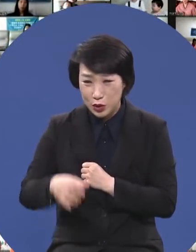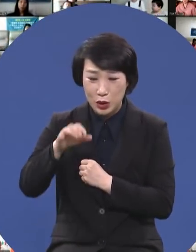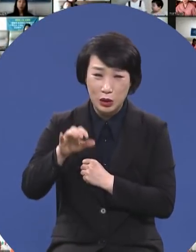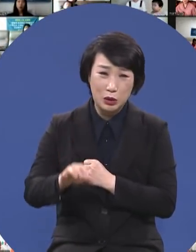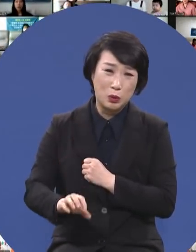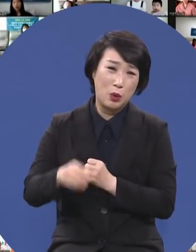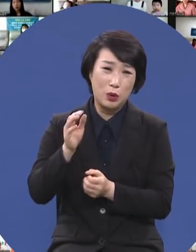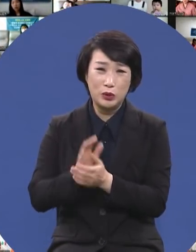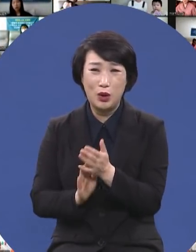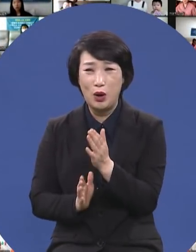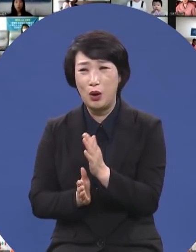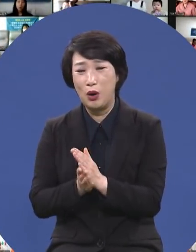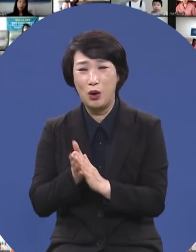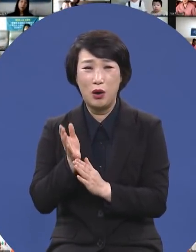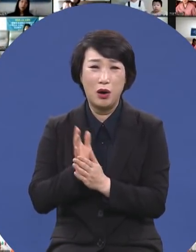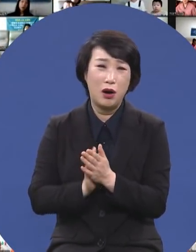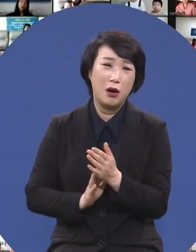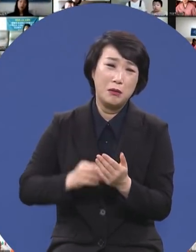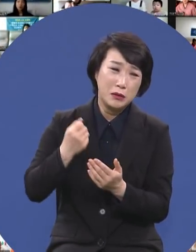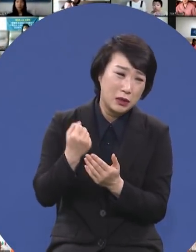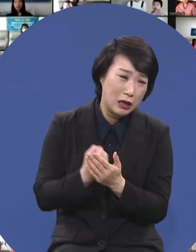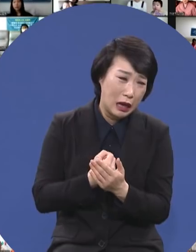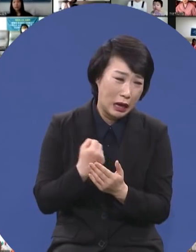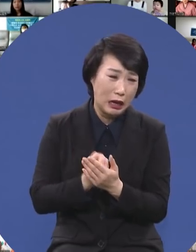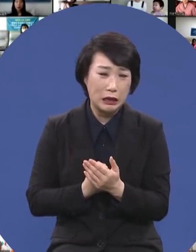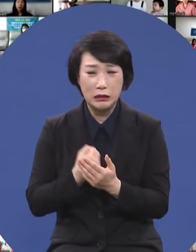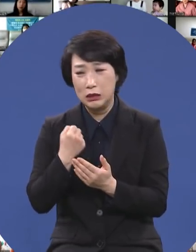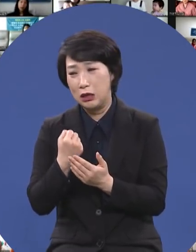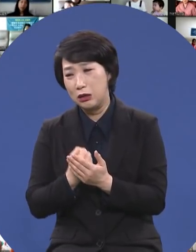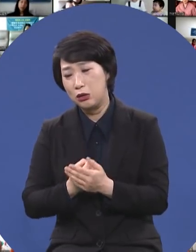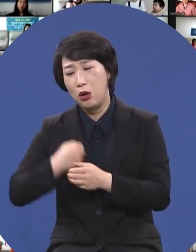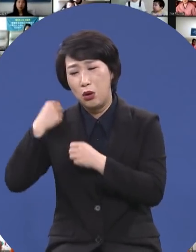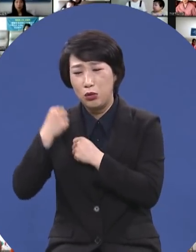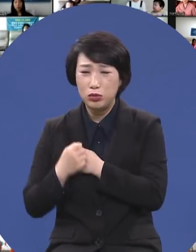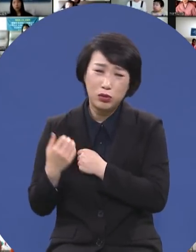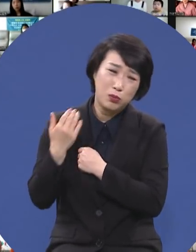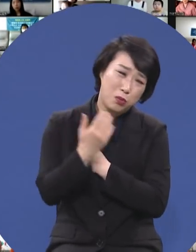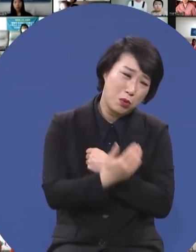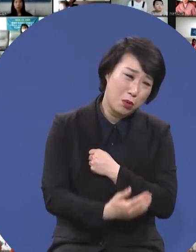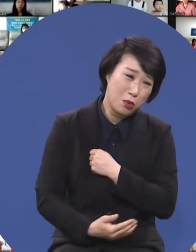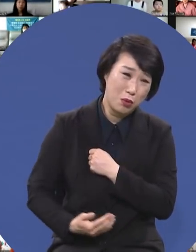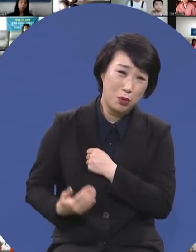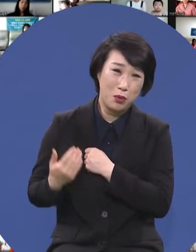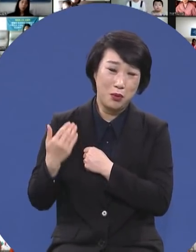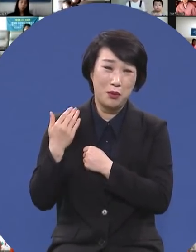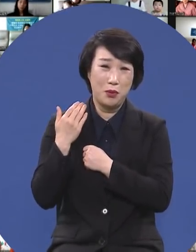지고 쉴 곳 없어 애추어온